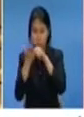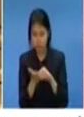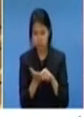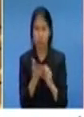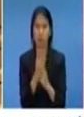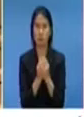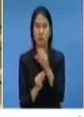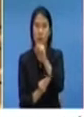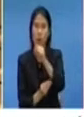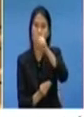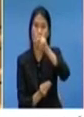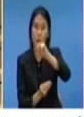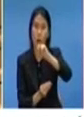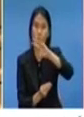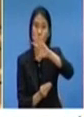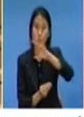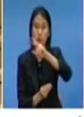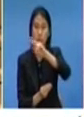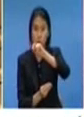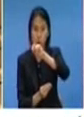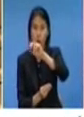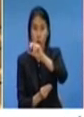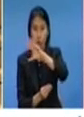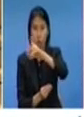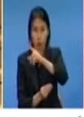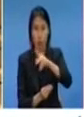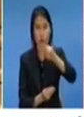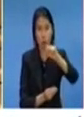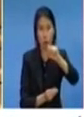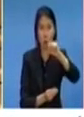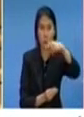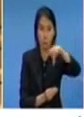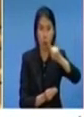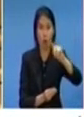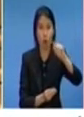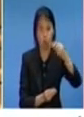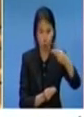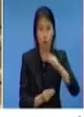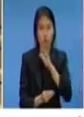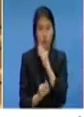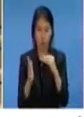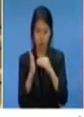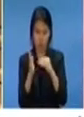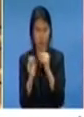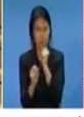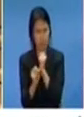การปฏิรูปประเทศถ้ากรุงเทพมหานครทำได้นำไปทำเลยครับ